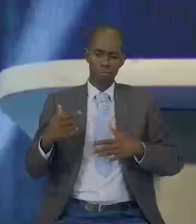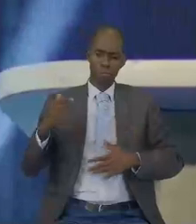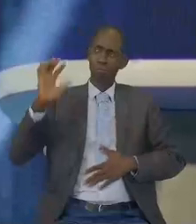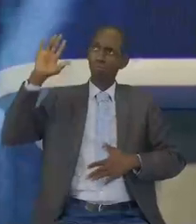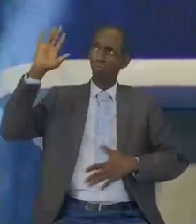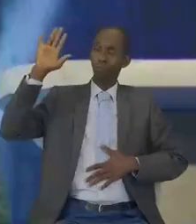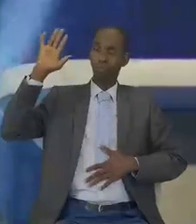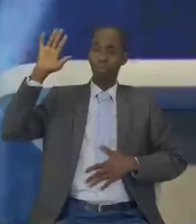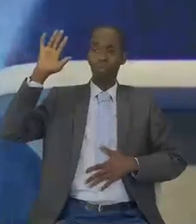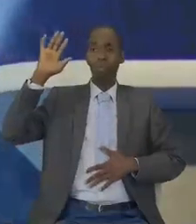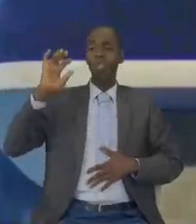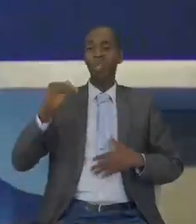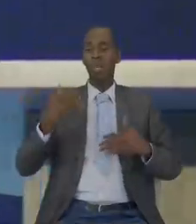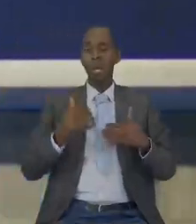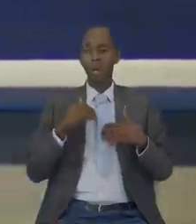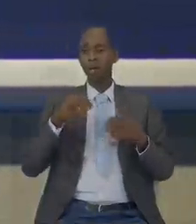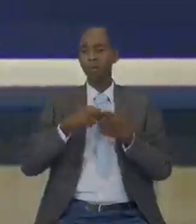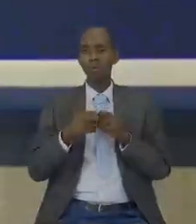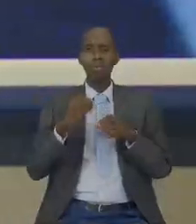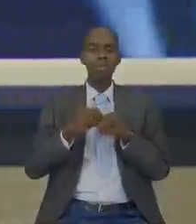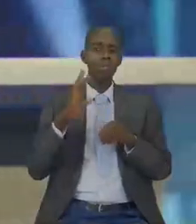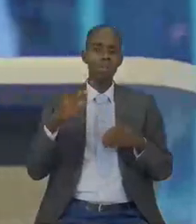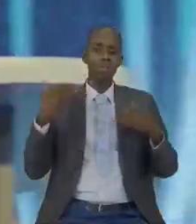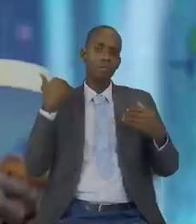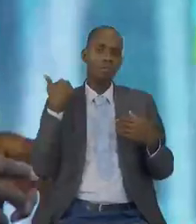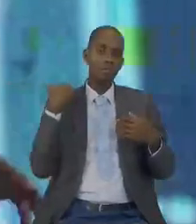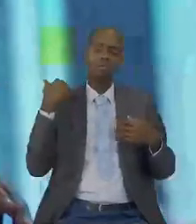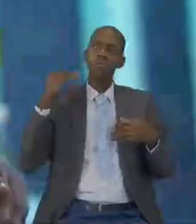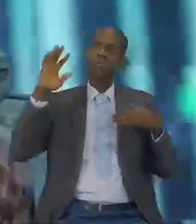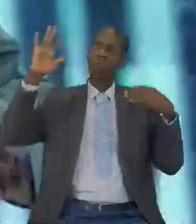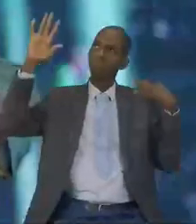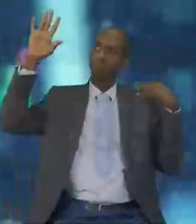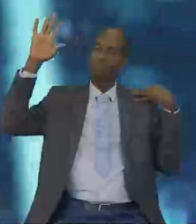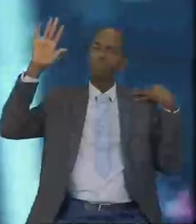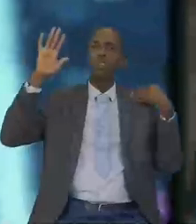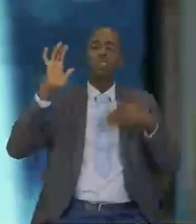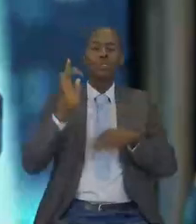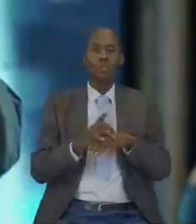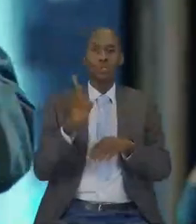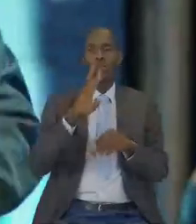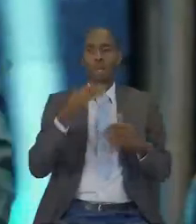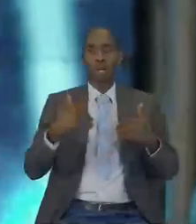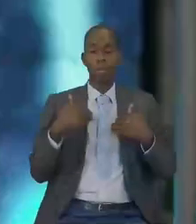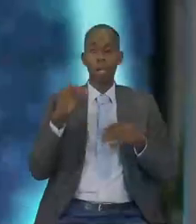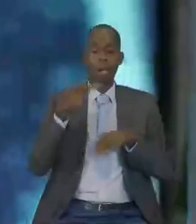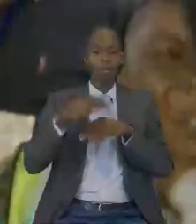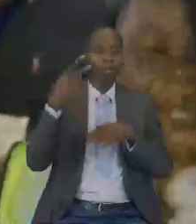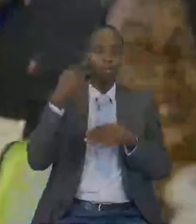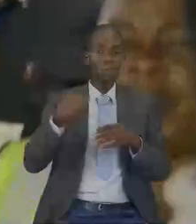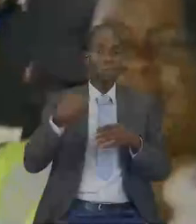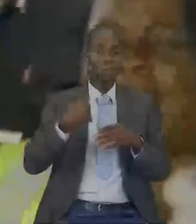au ventre, dans la tête, n'importe où. Après le dernier amen, ce miracle